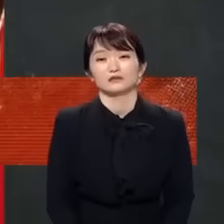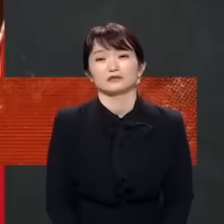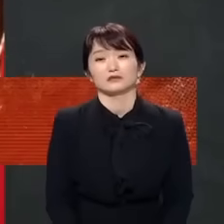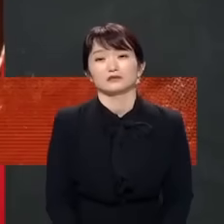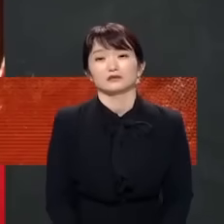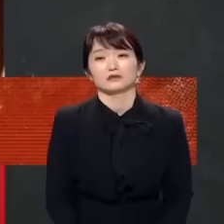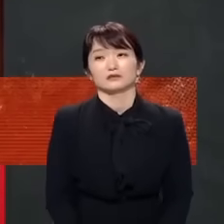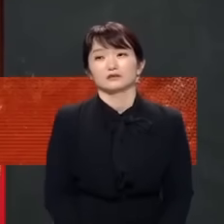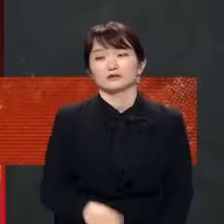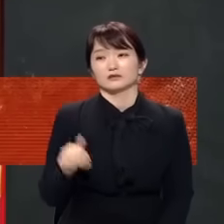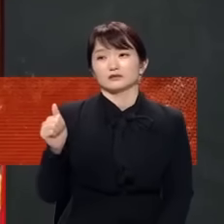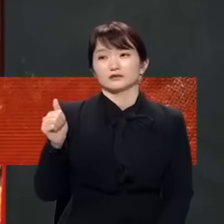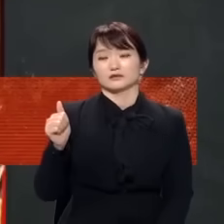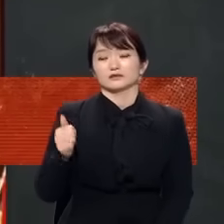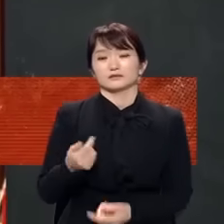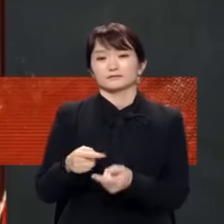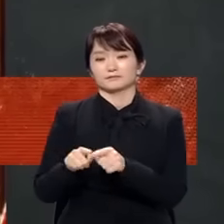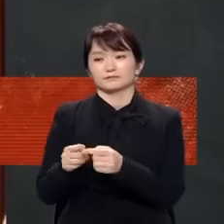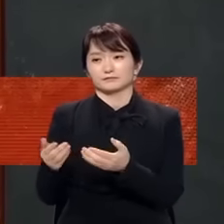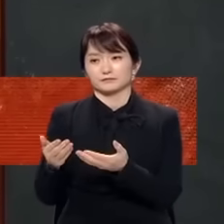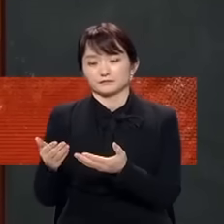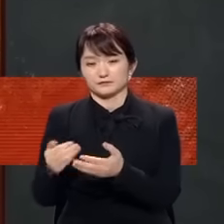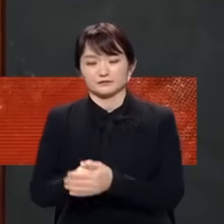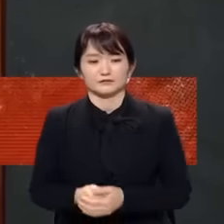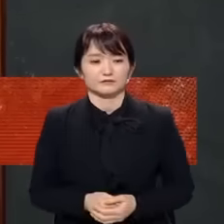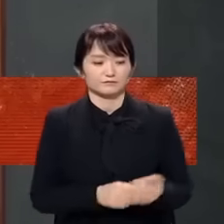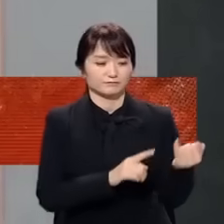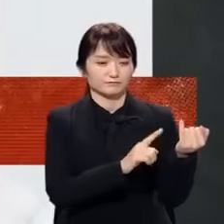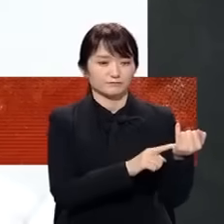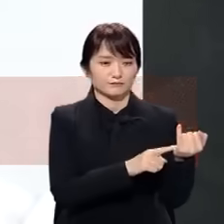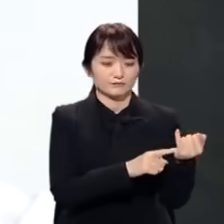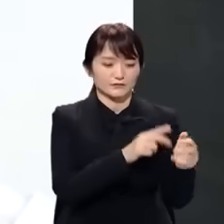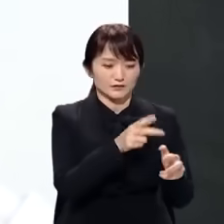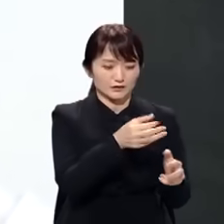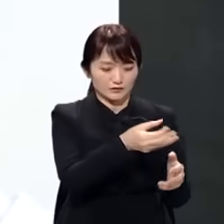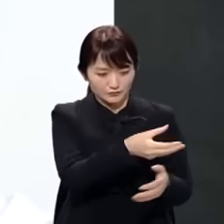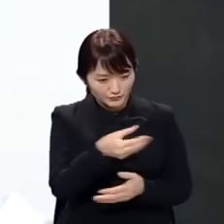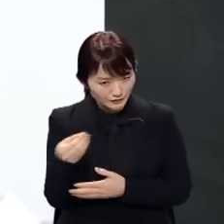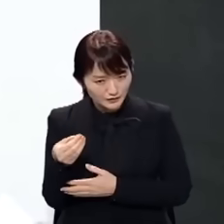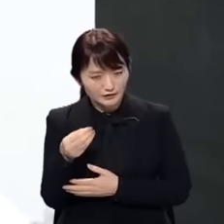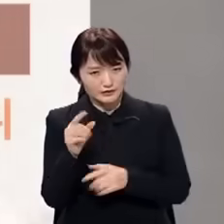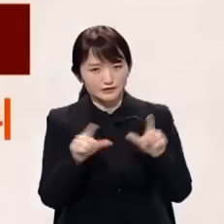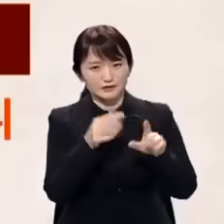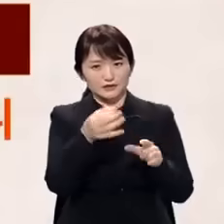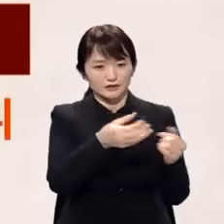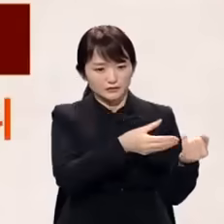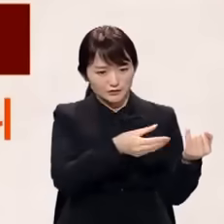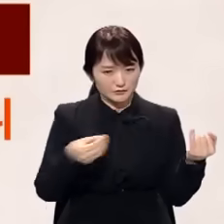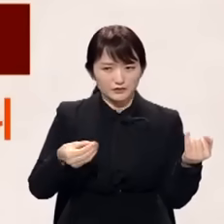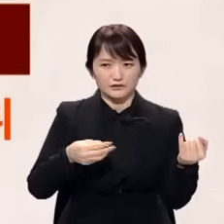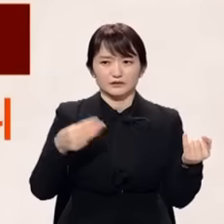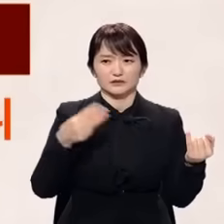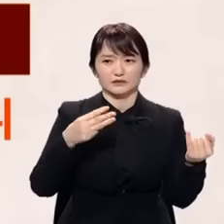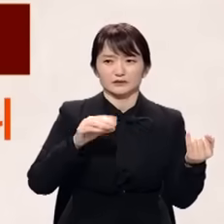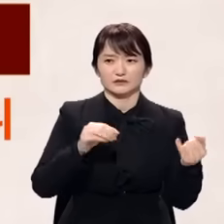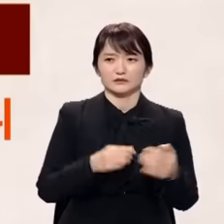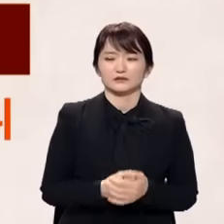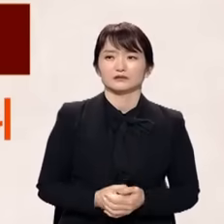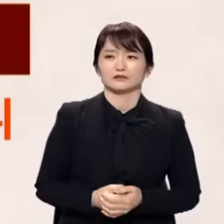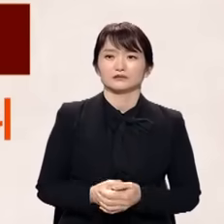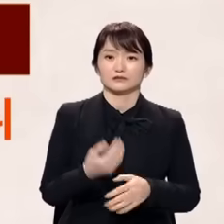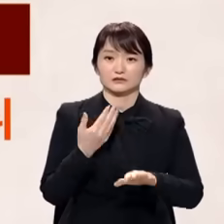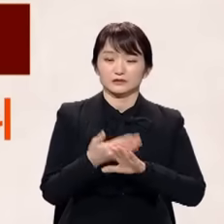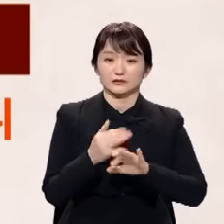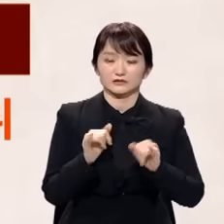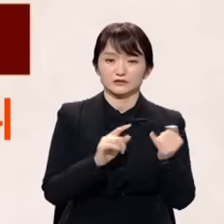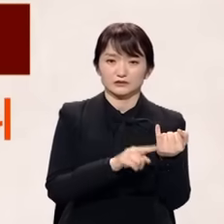또 뭐 이 남성은 동업한다면서 제보자한테 사업자금 뭐 생활비 명목으로 3천만 원에서 빌려가기도 했는데 또 다른 만나던 여성에게도